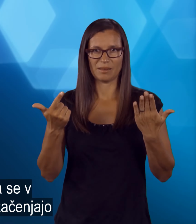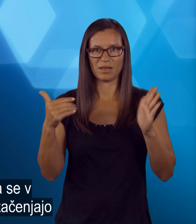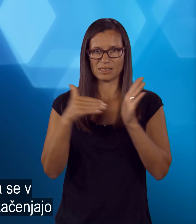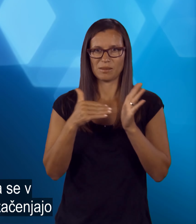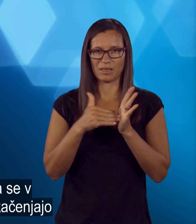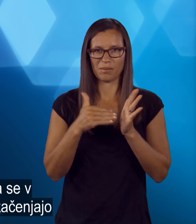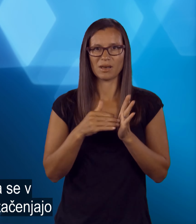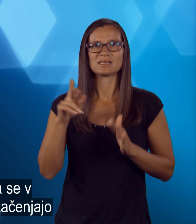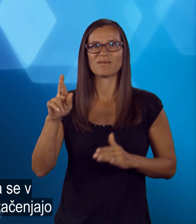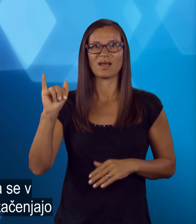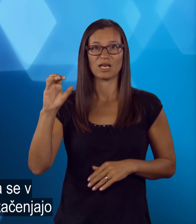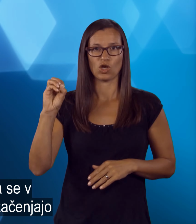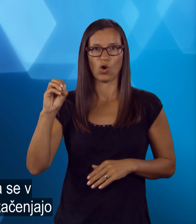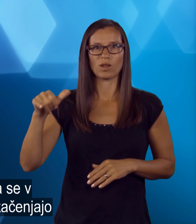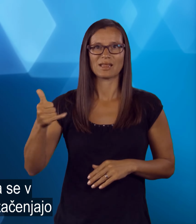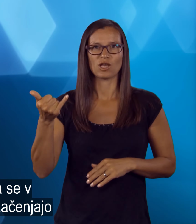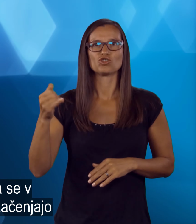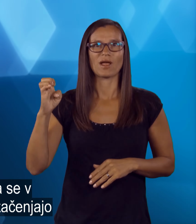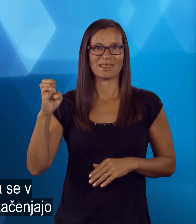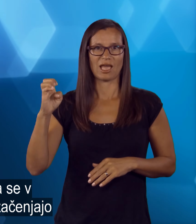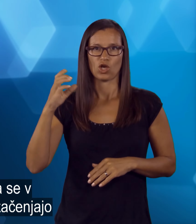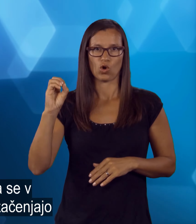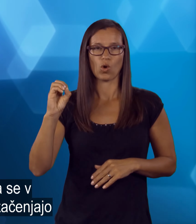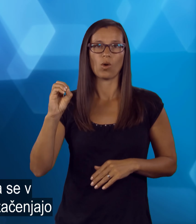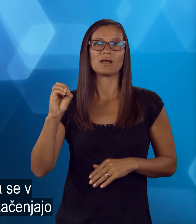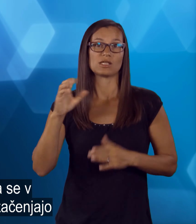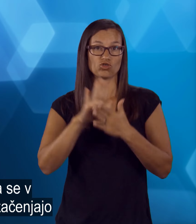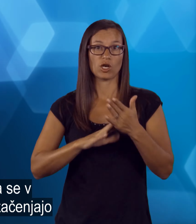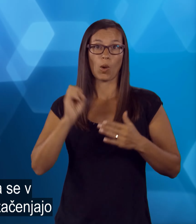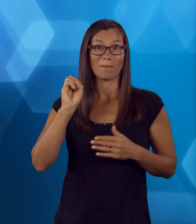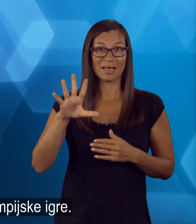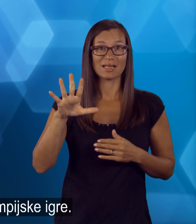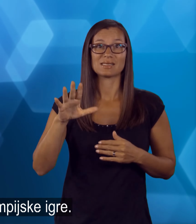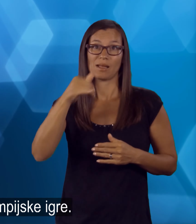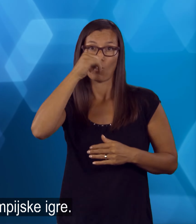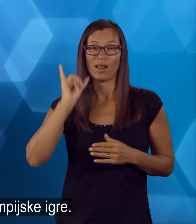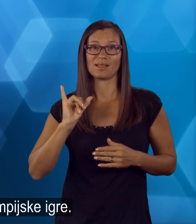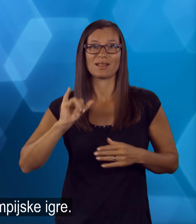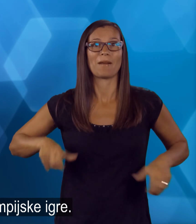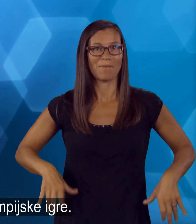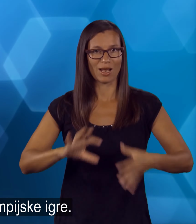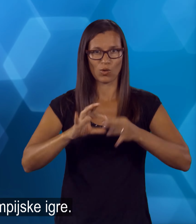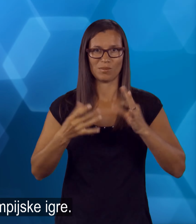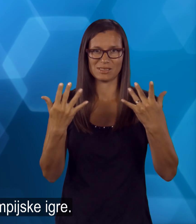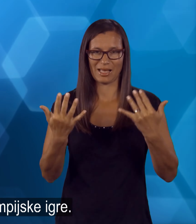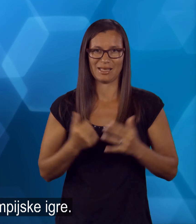7. septembra se v Rio de Janeiro začenjajo 15. poletne paraolimpijske igre.